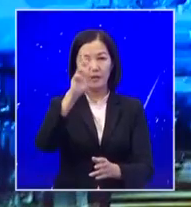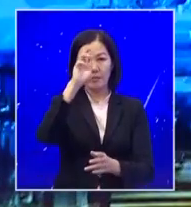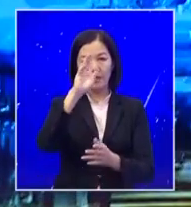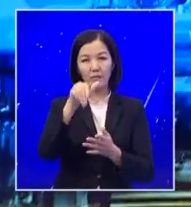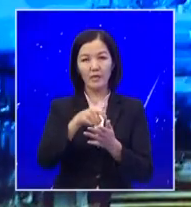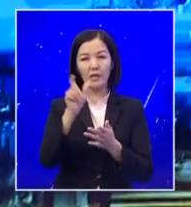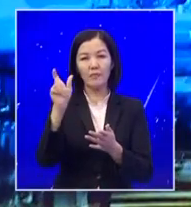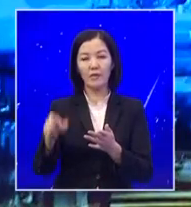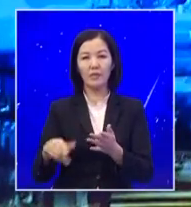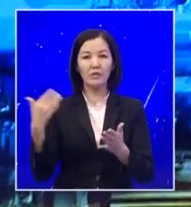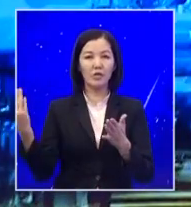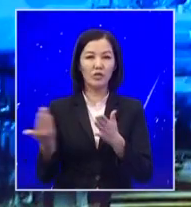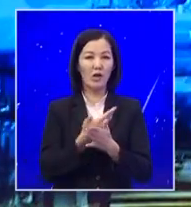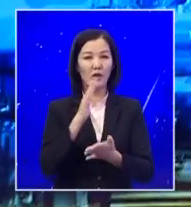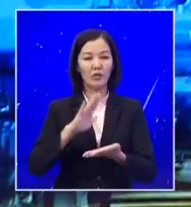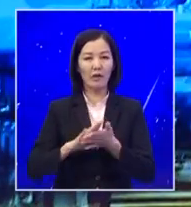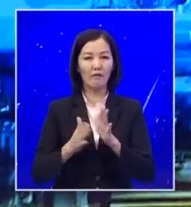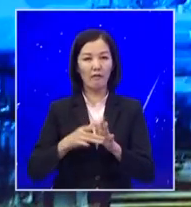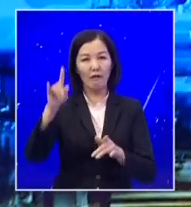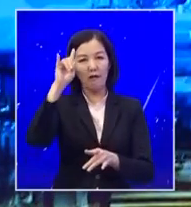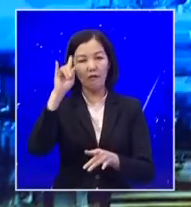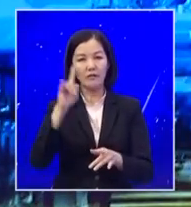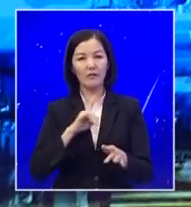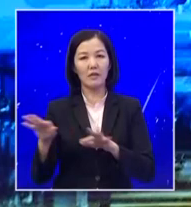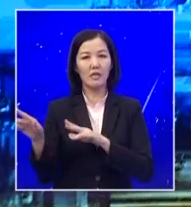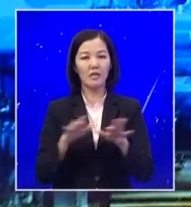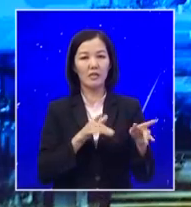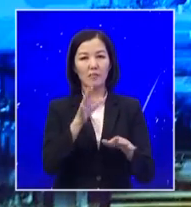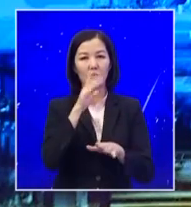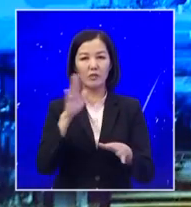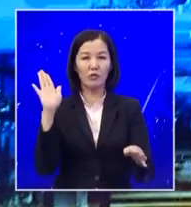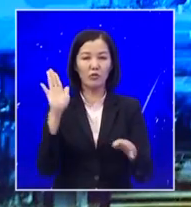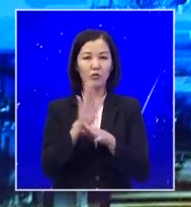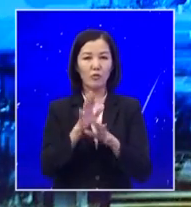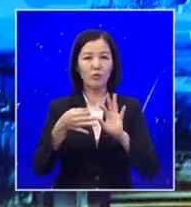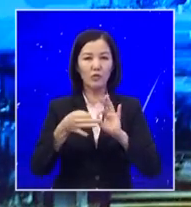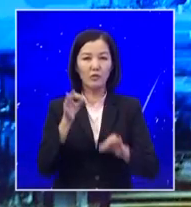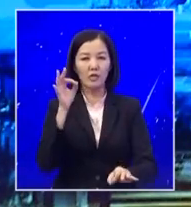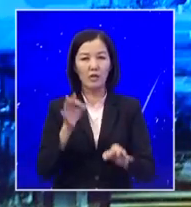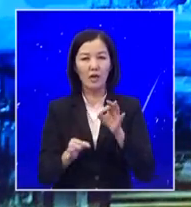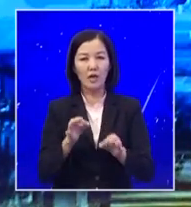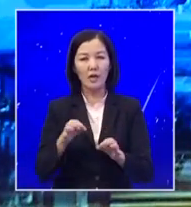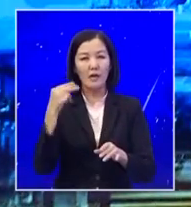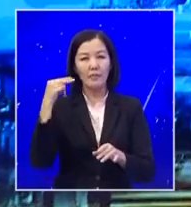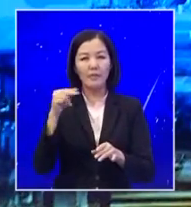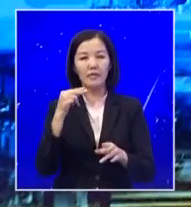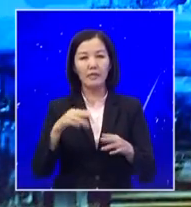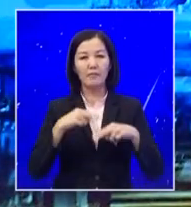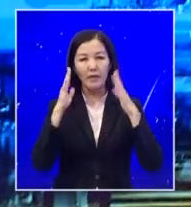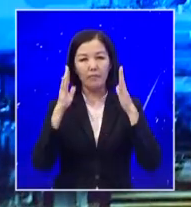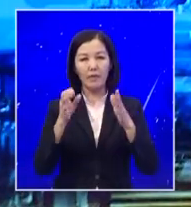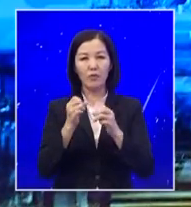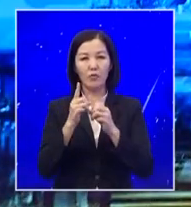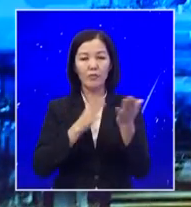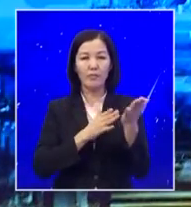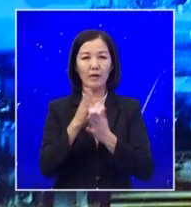Мемлекет басшысының жаңа жағдайдағы Қазақстан іс-қимыл кезең атты жолдауы жан-жақты талқылануда. Президент басымдық берген 11